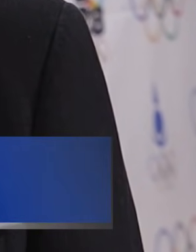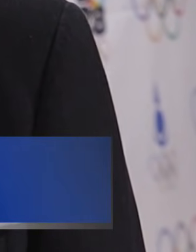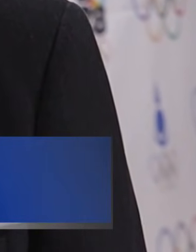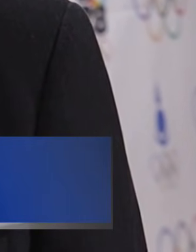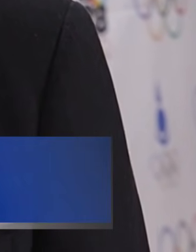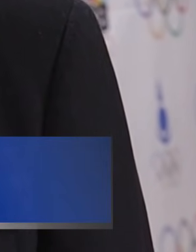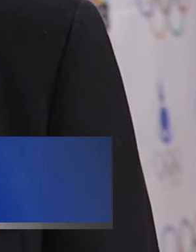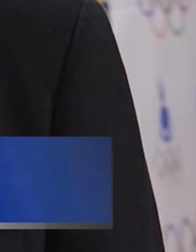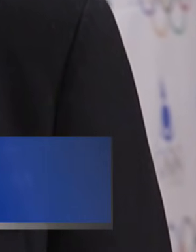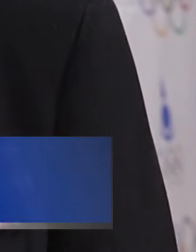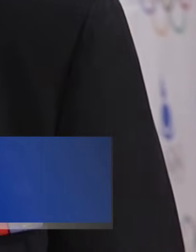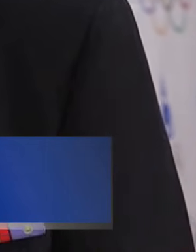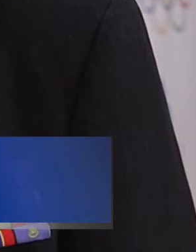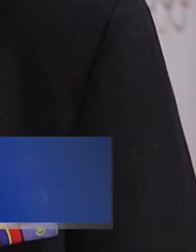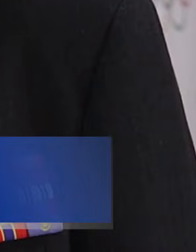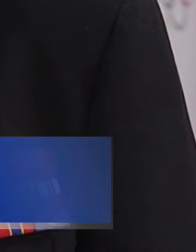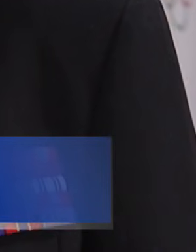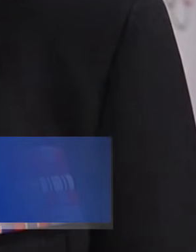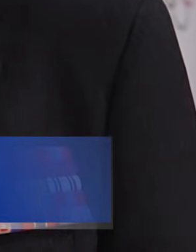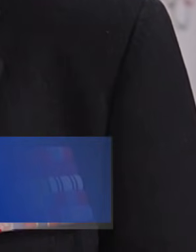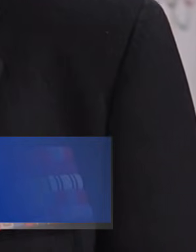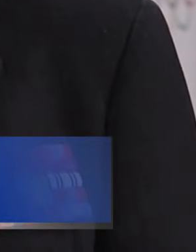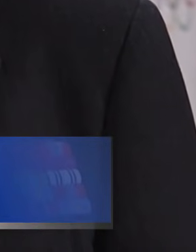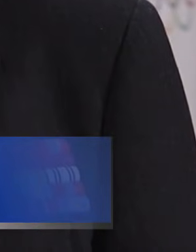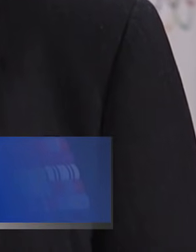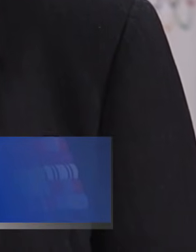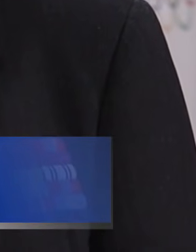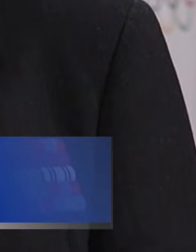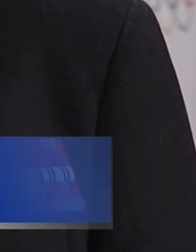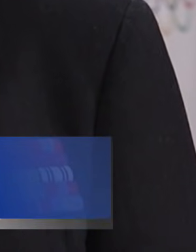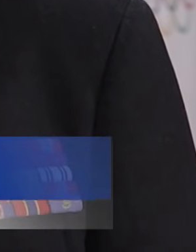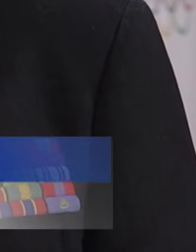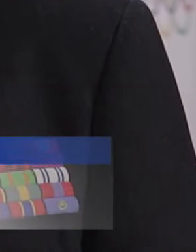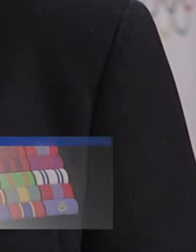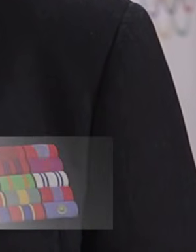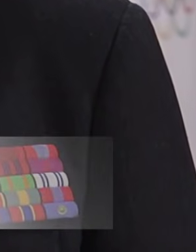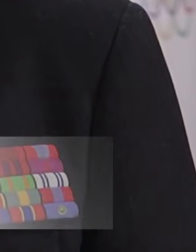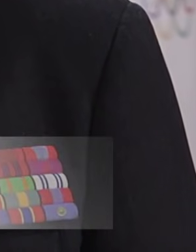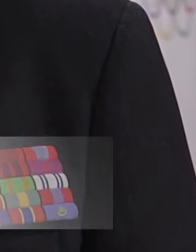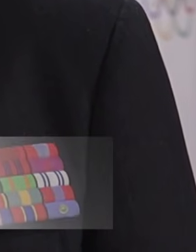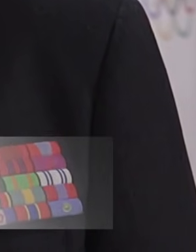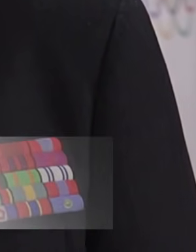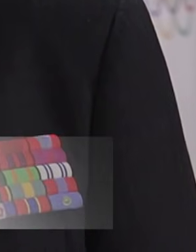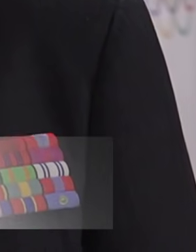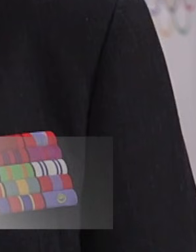20 шахуу орнд зохиогдсон уралдаанд оролцсноос 150 гаруй нь үнэлгээ авсан. Эдгээрийн